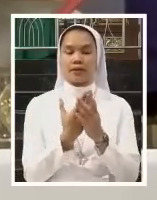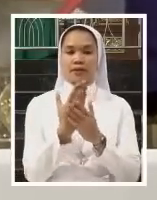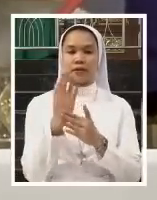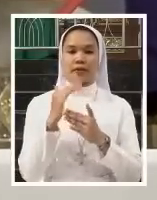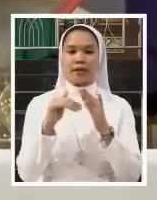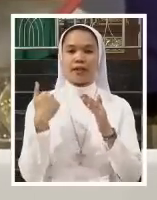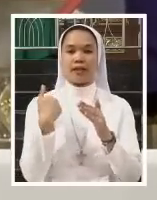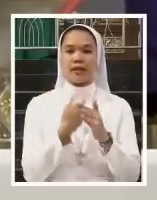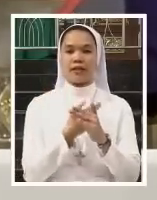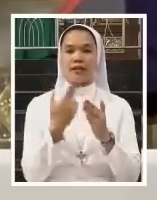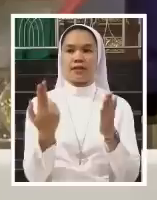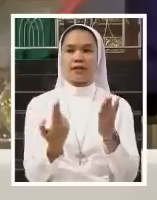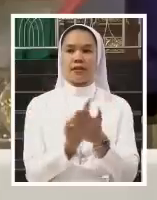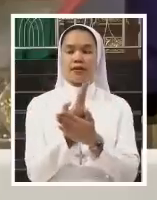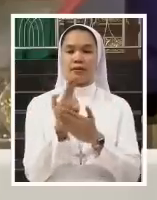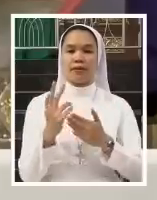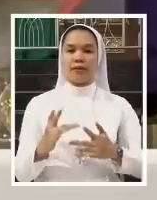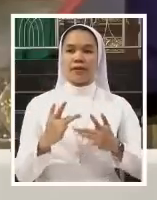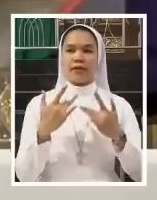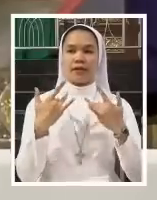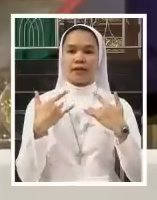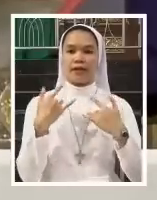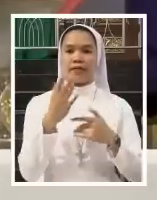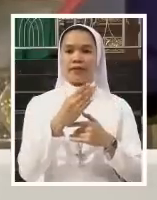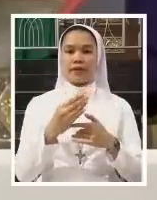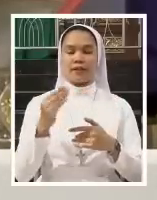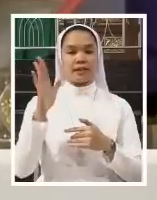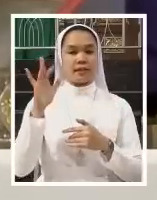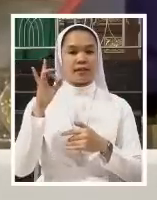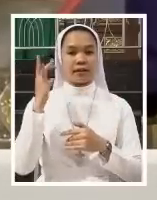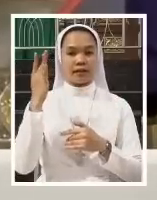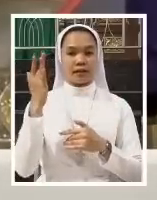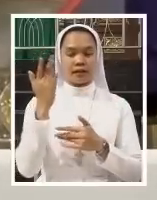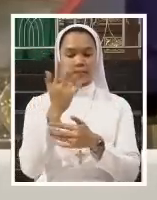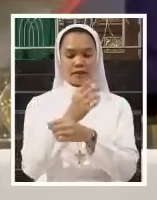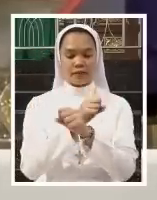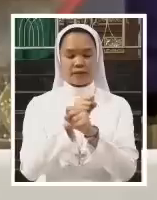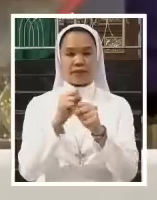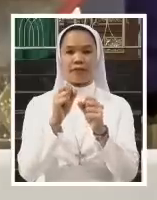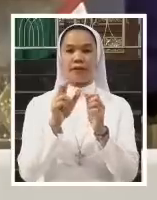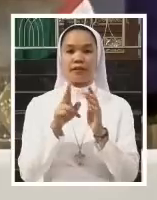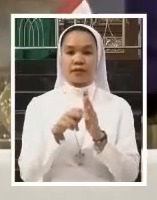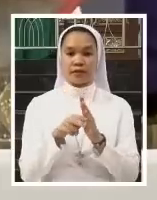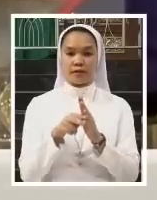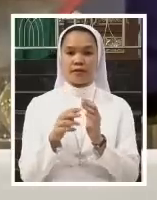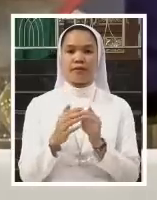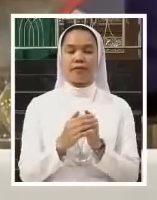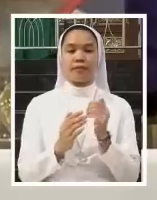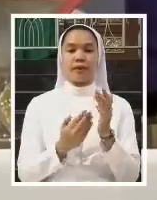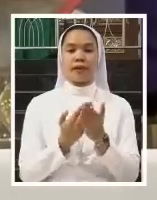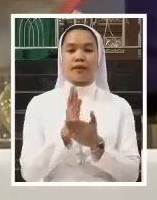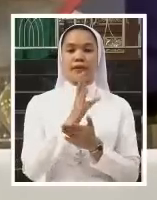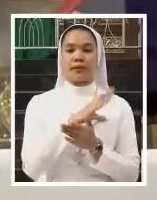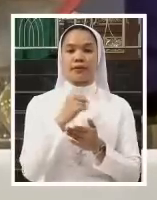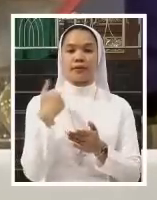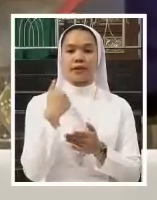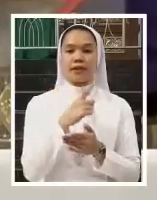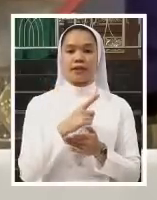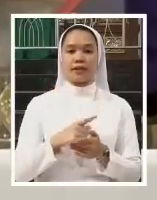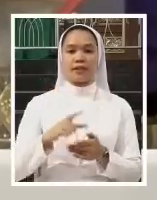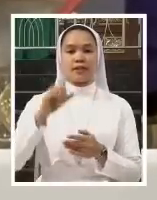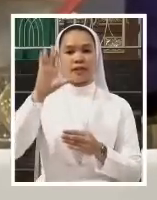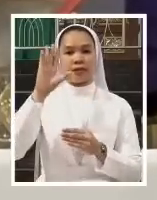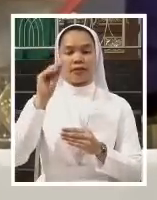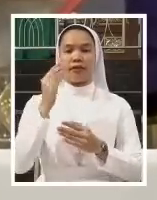kang bagong buhay asin biyayaning kaligtasan huli kay Kristo sa